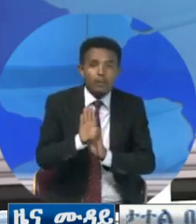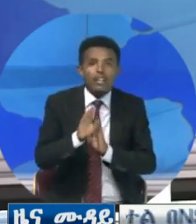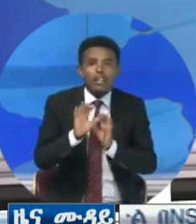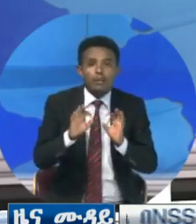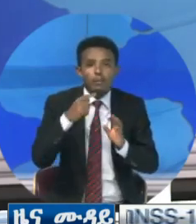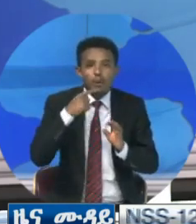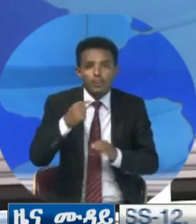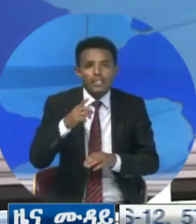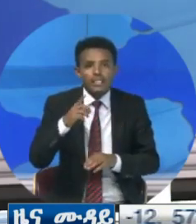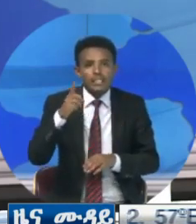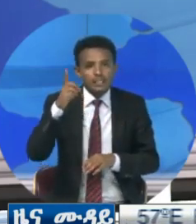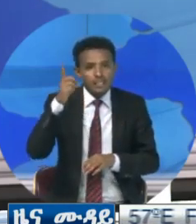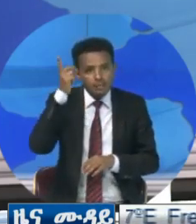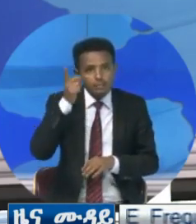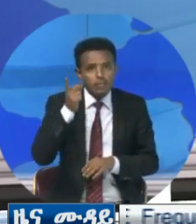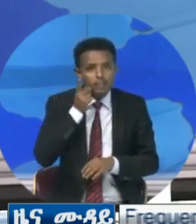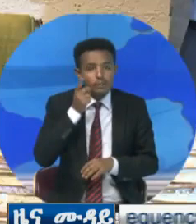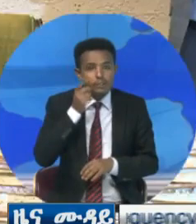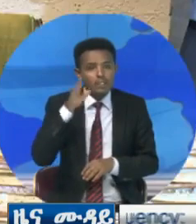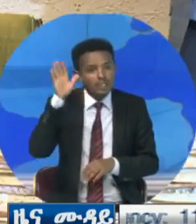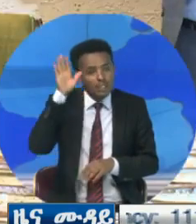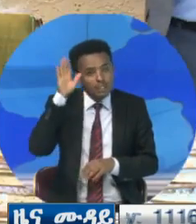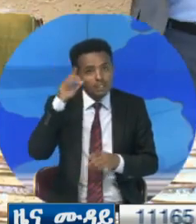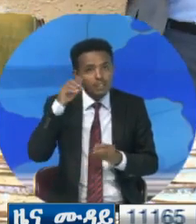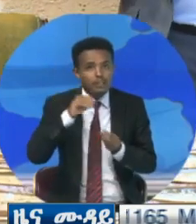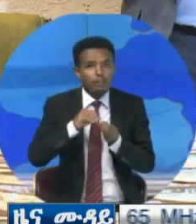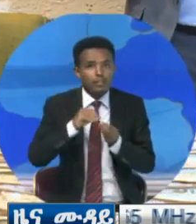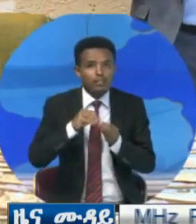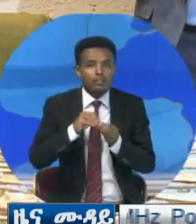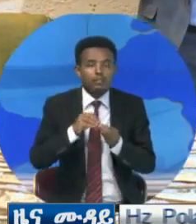በዚህ ጉዳይ ላይ ተጨማሪ አዘጋጅታለች።